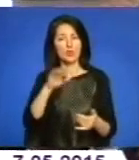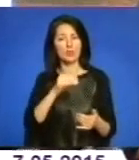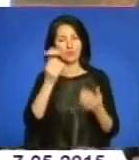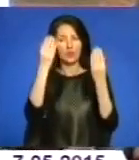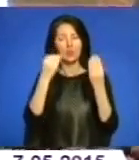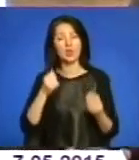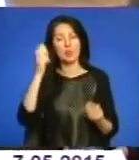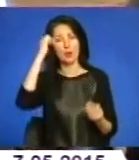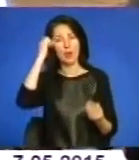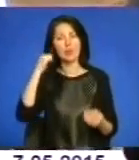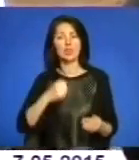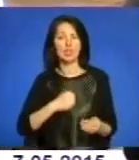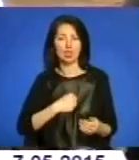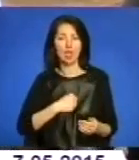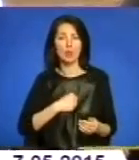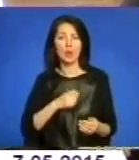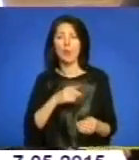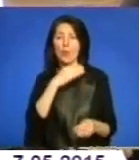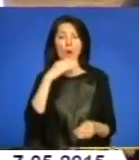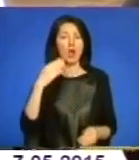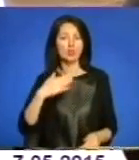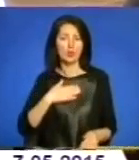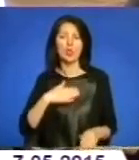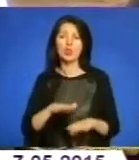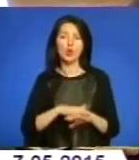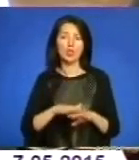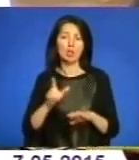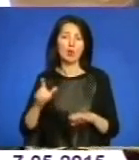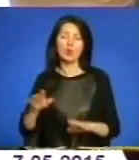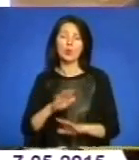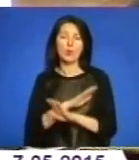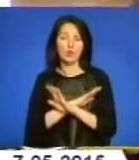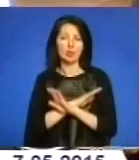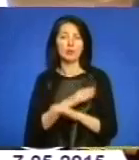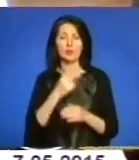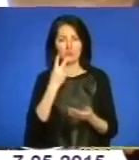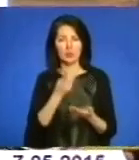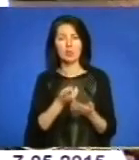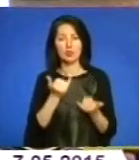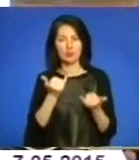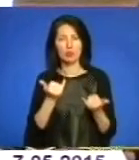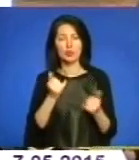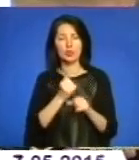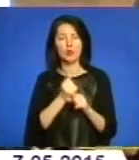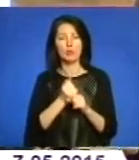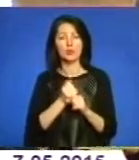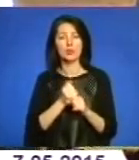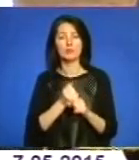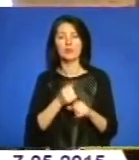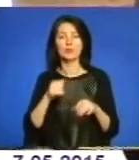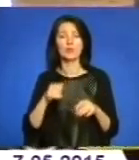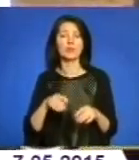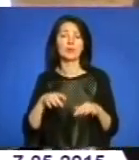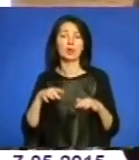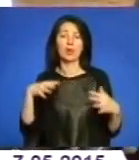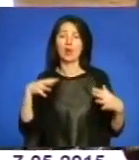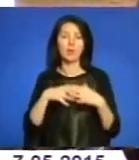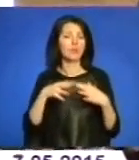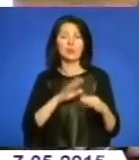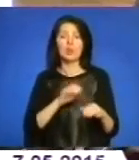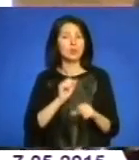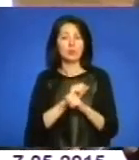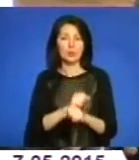і жалоби, бо багато нашого народу погинуло. І дивіться сьогодні, що робиться. Він не припинився, правда? Він далі